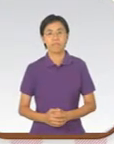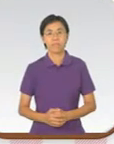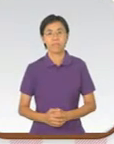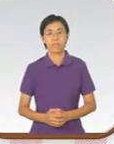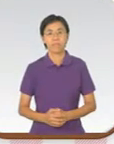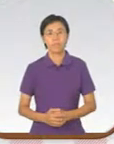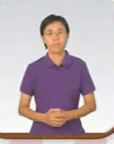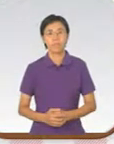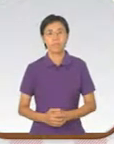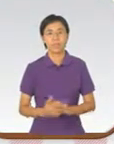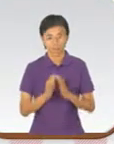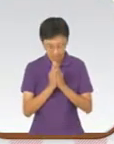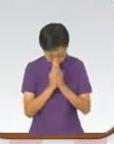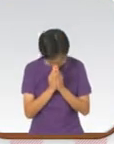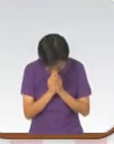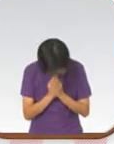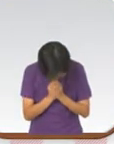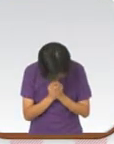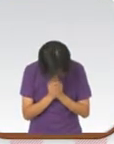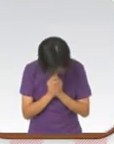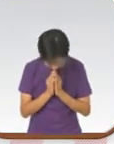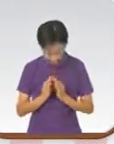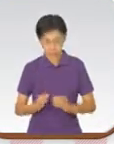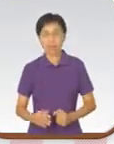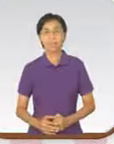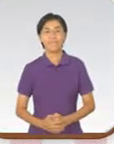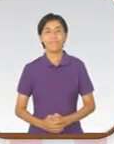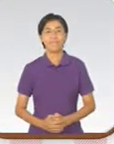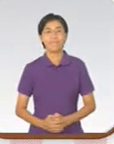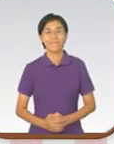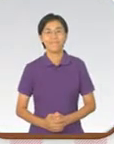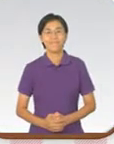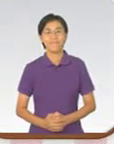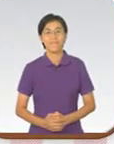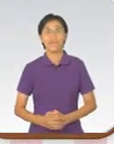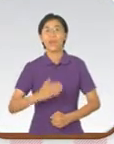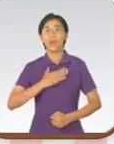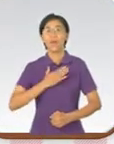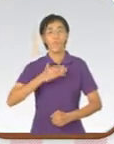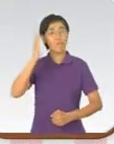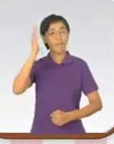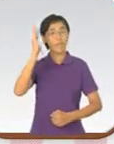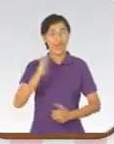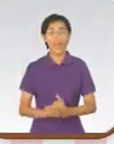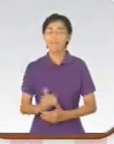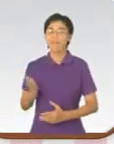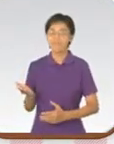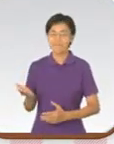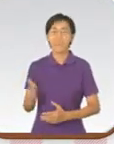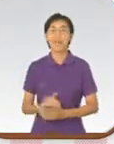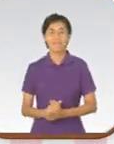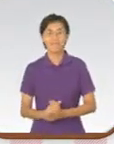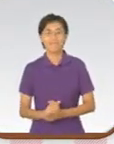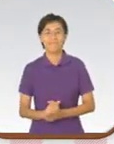สวัสดีครับ สวัสดีค่ะ สวัสดีคุณผู้ชมด้วยนะครับ สวัสดีค่ะ ผมณัฐพันธ์ลักษณวงศ์นะครับแล้วตอนนี้ผมอยู่กับอาจารย์ชัชย